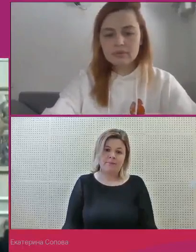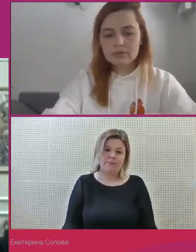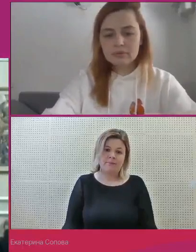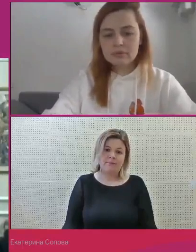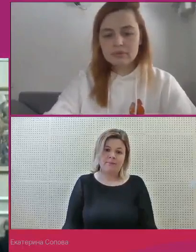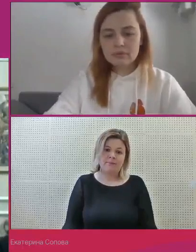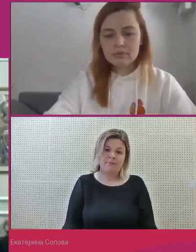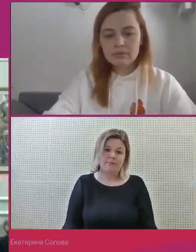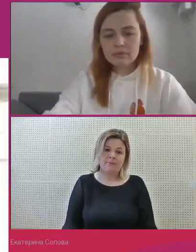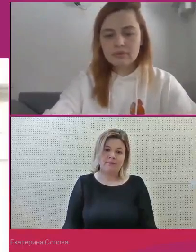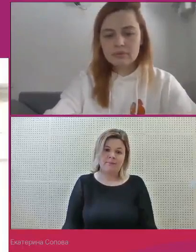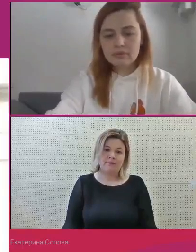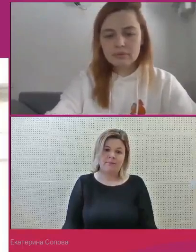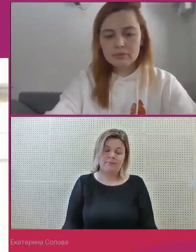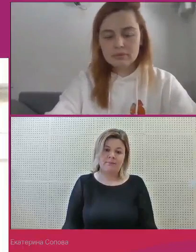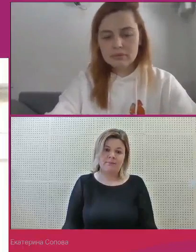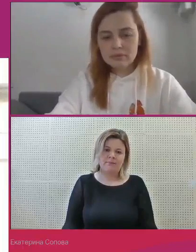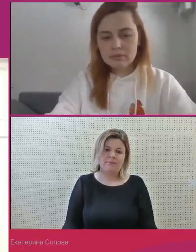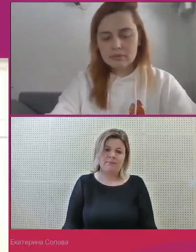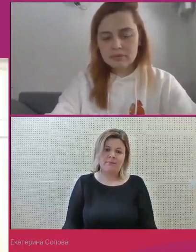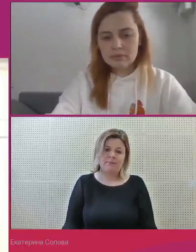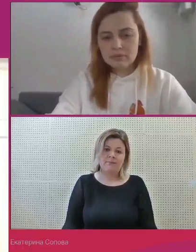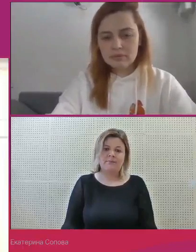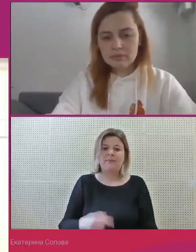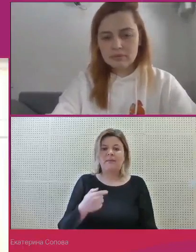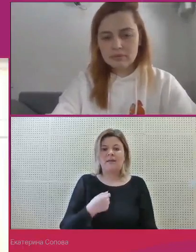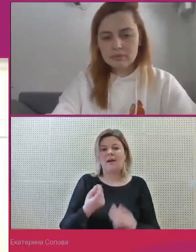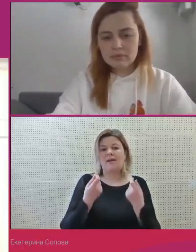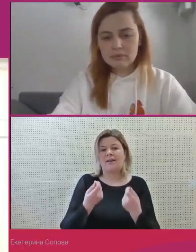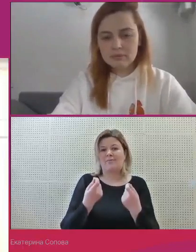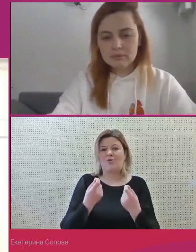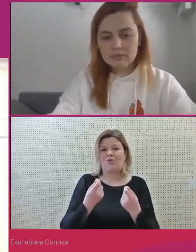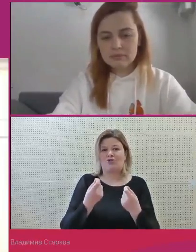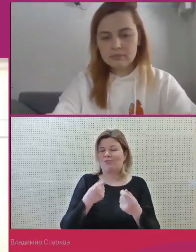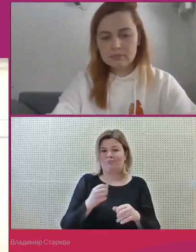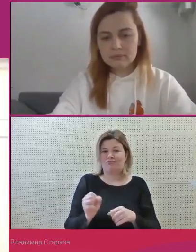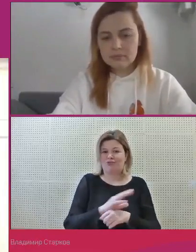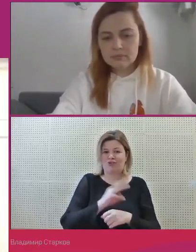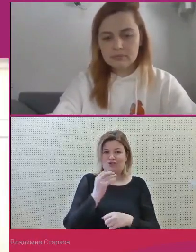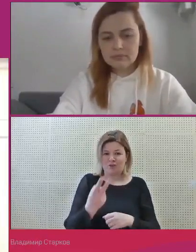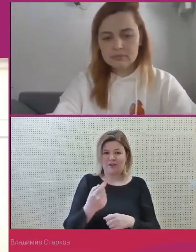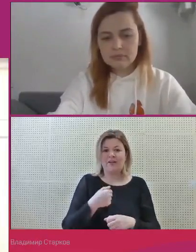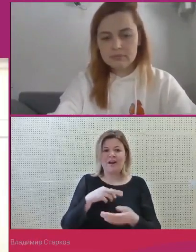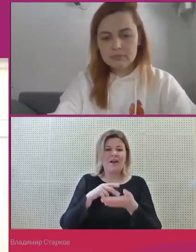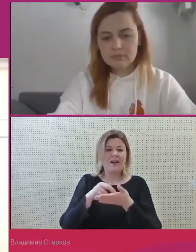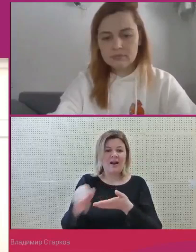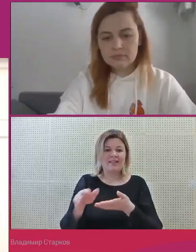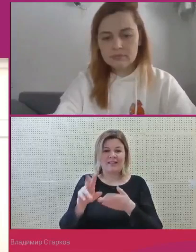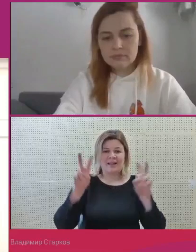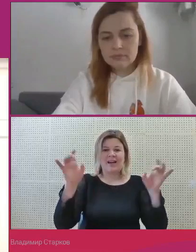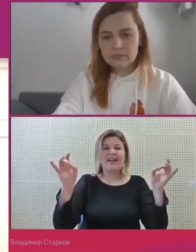идея. Я, конечно, немножко в шоке. Я до этого ходила в ресторан в темноте. Интересно, у меня уже были какие-то до